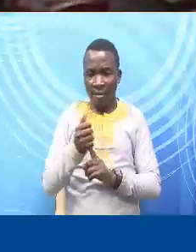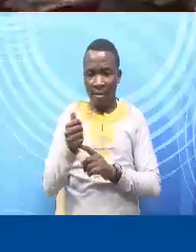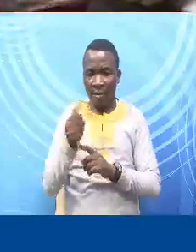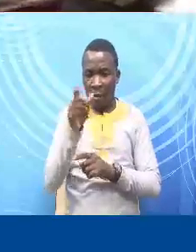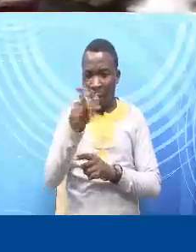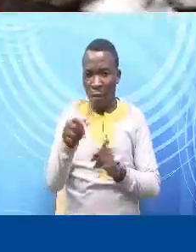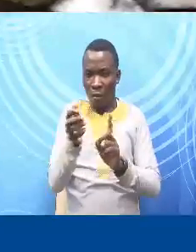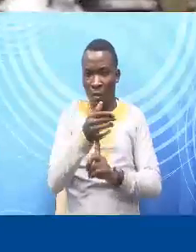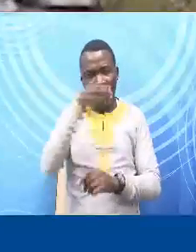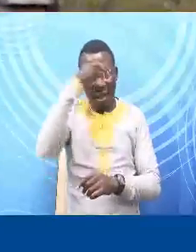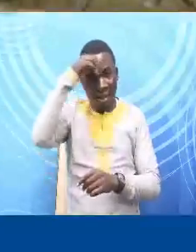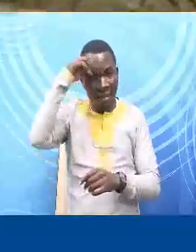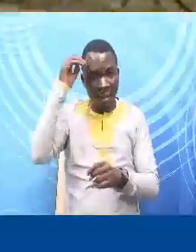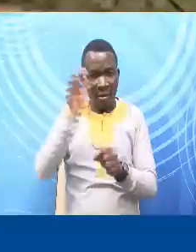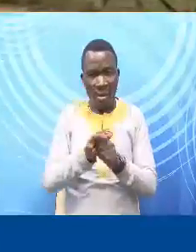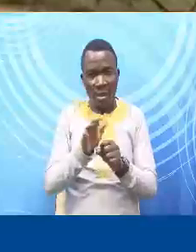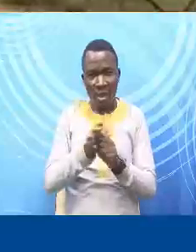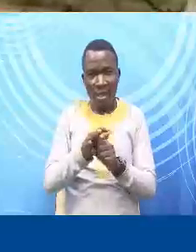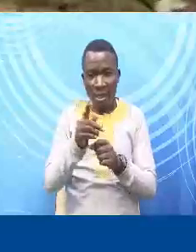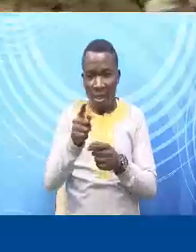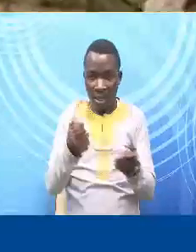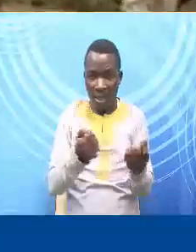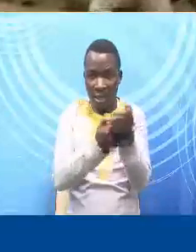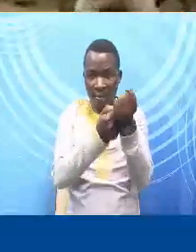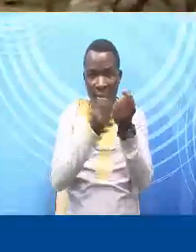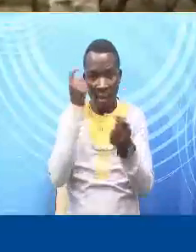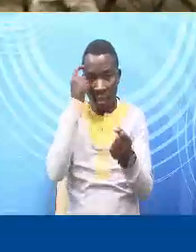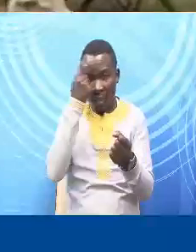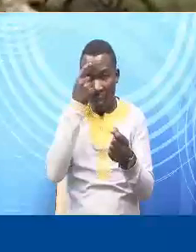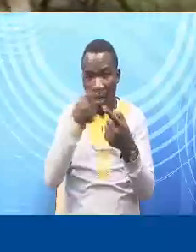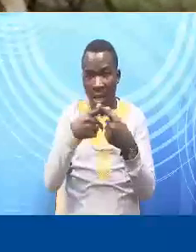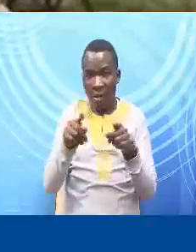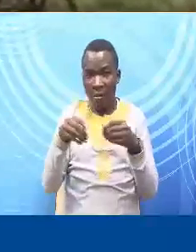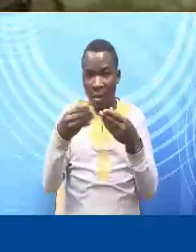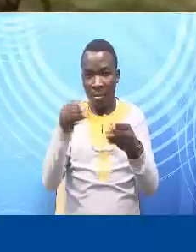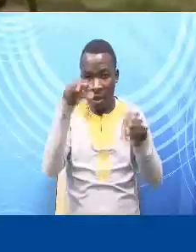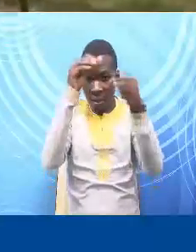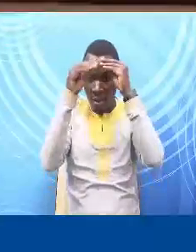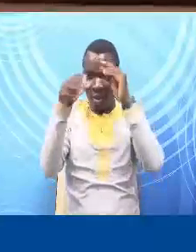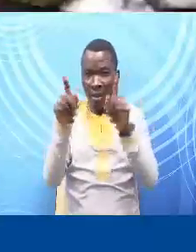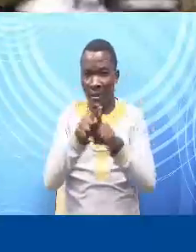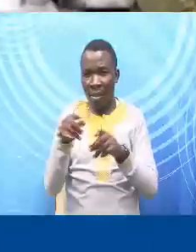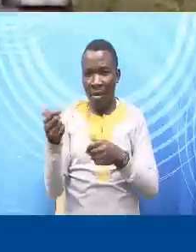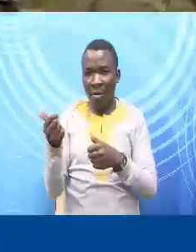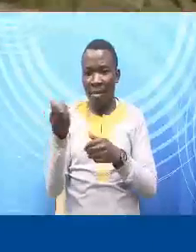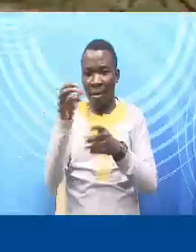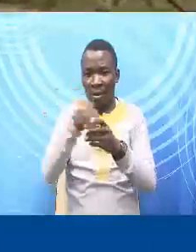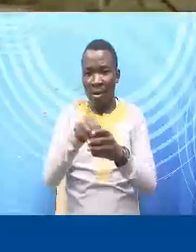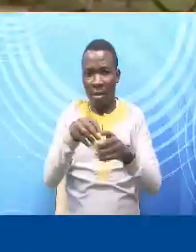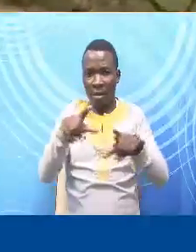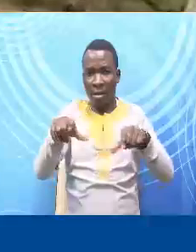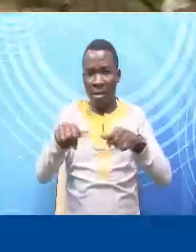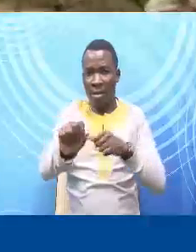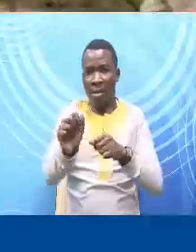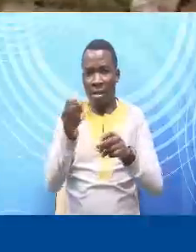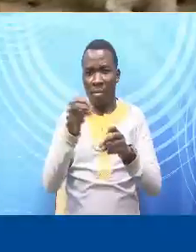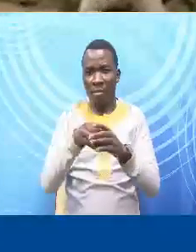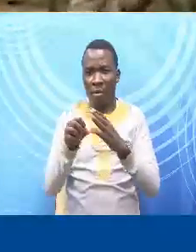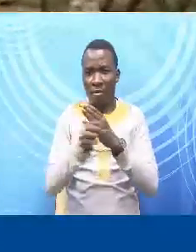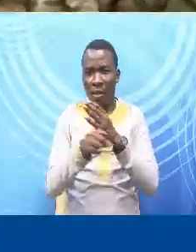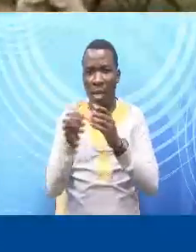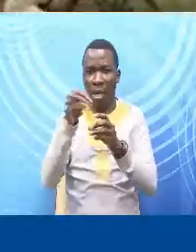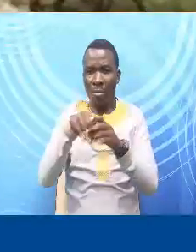bimworoheye iyi ni inkunga ya leta ariko birimo birabaha isomo n'abandi barashaka kuzishyira mu mafamu yabo muri uyu murenge wa Murundi harabarwa inka